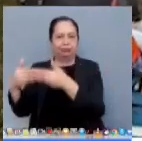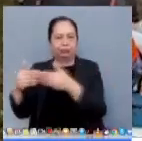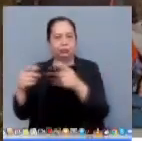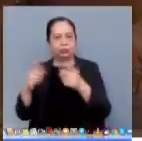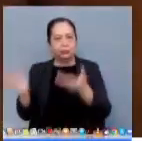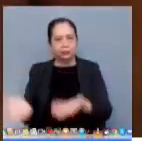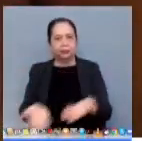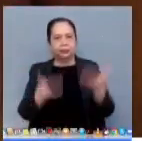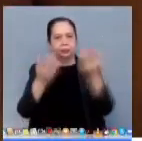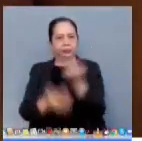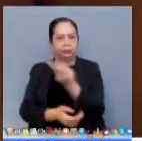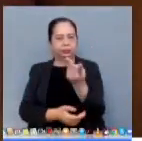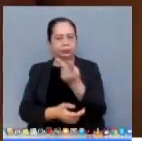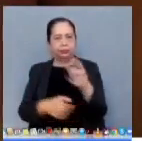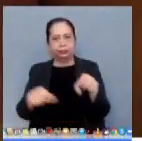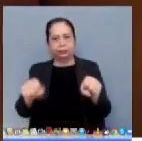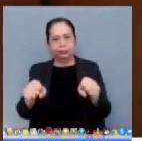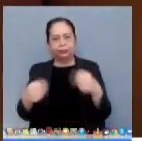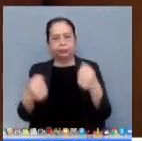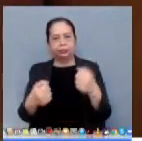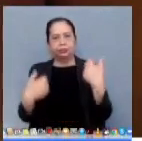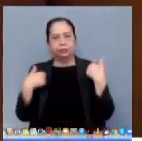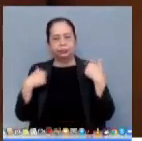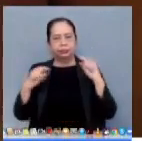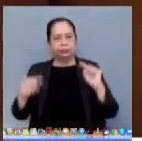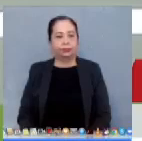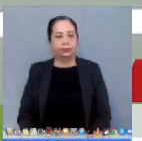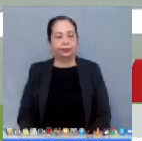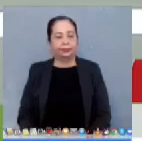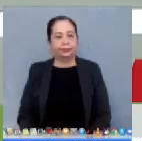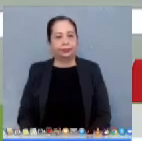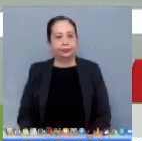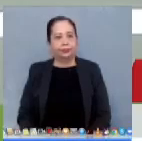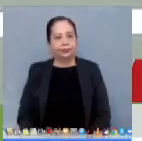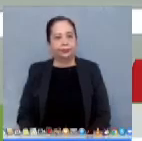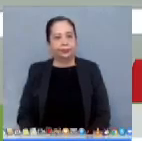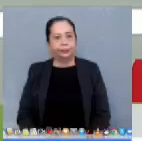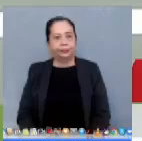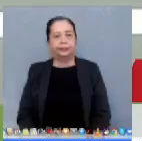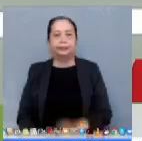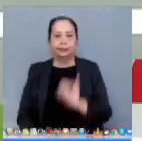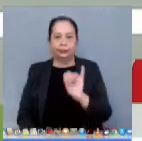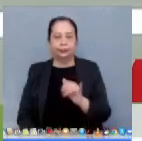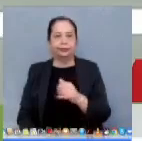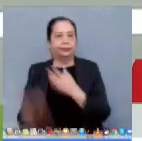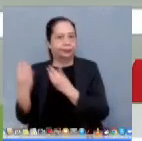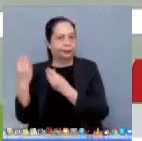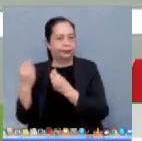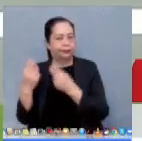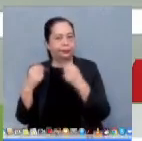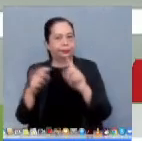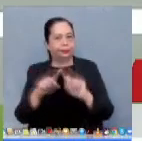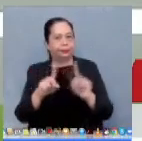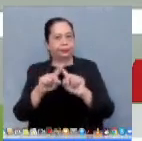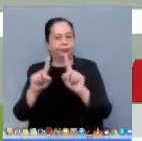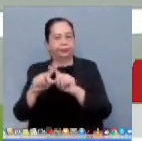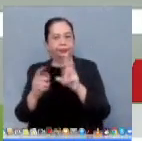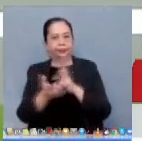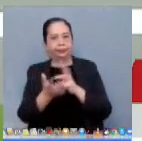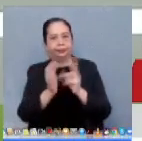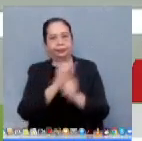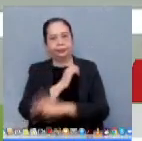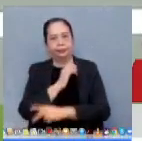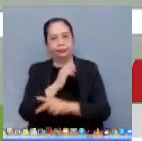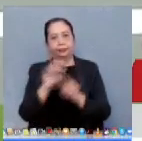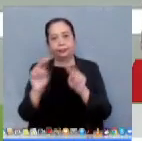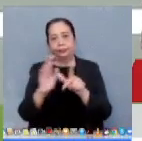2 rider na nagtamo ng sugat sa iba't ibang bahagi ng katawan. At yan ang pinakahuling mga balita mula sa iba't ibang probinsya sa bansa. Abangan mamaya dito